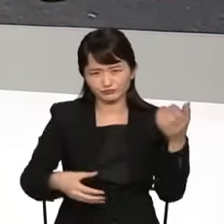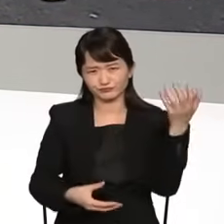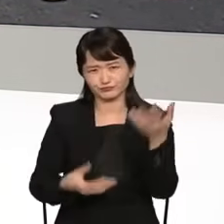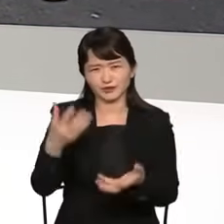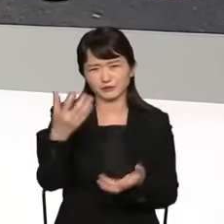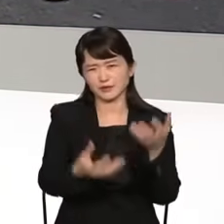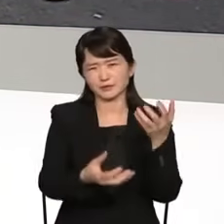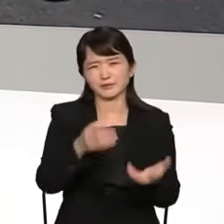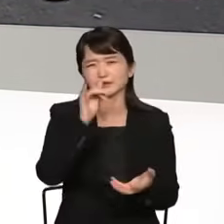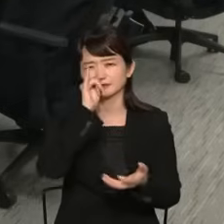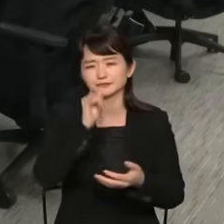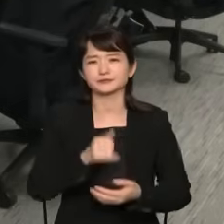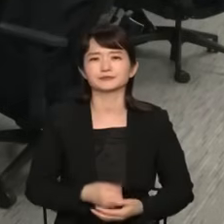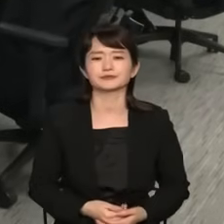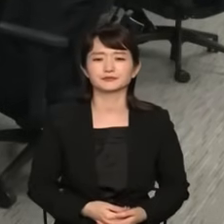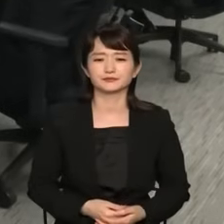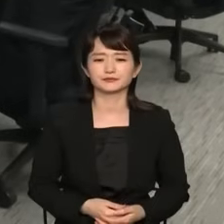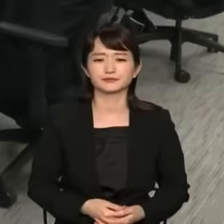보도합니다.